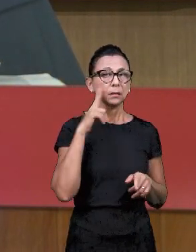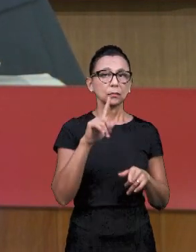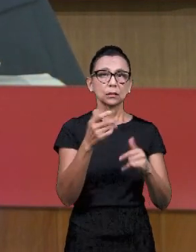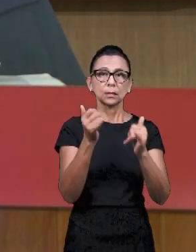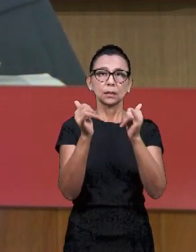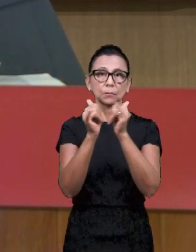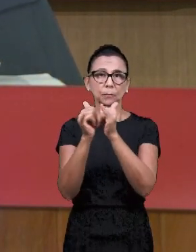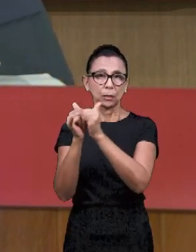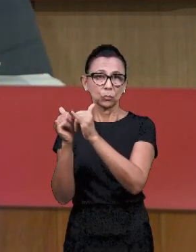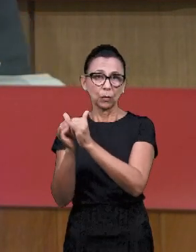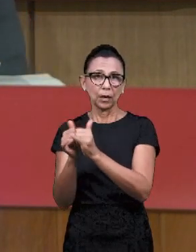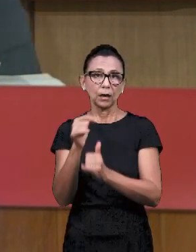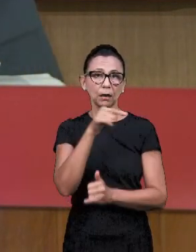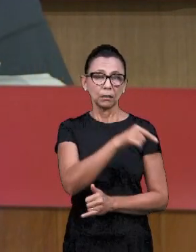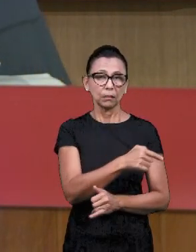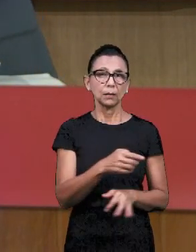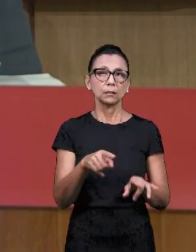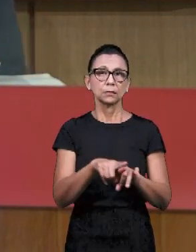есть